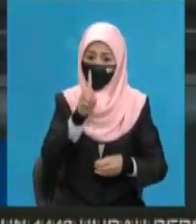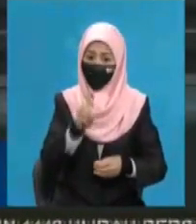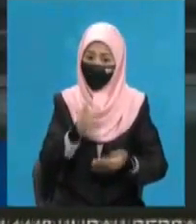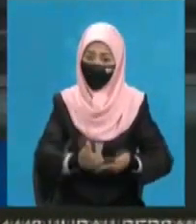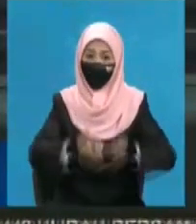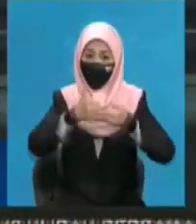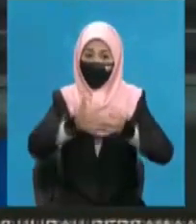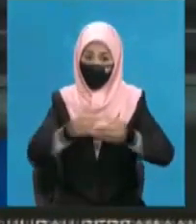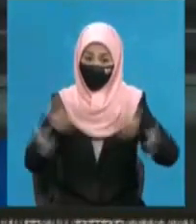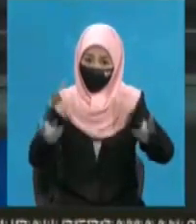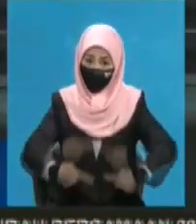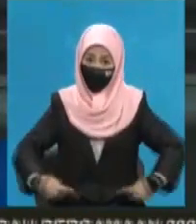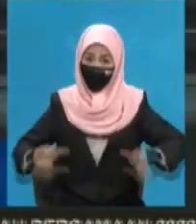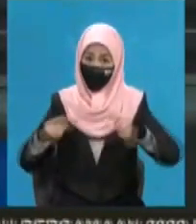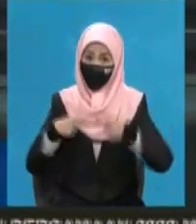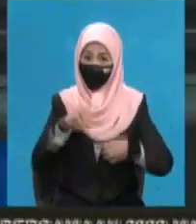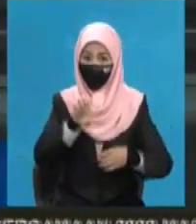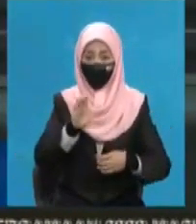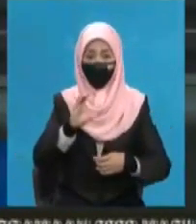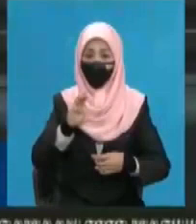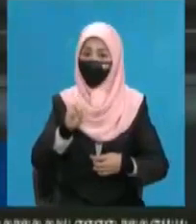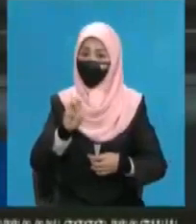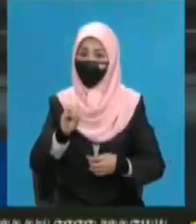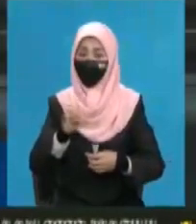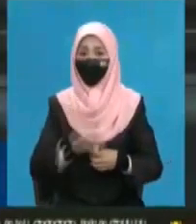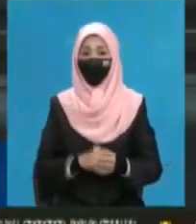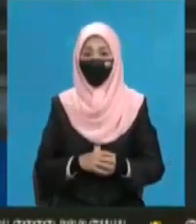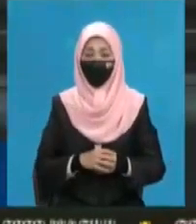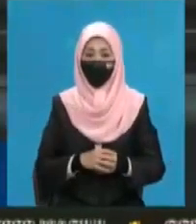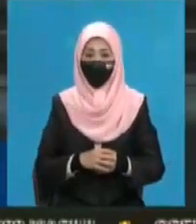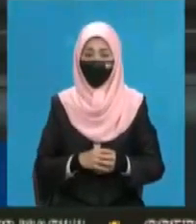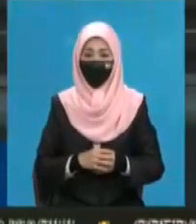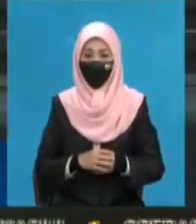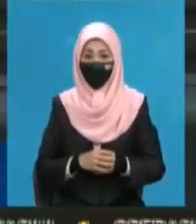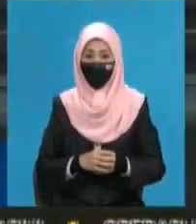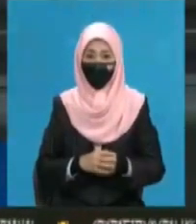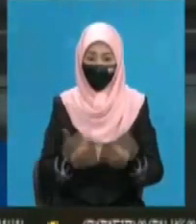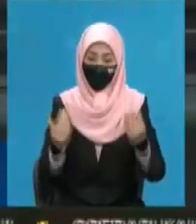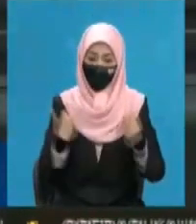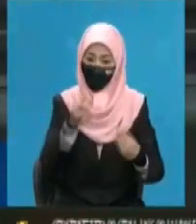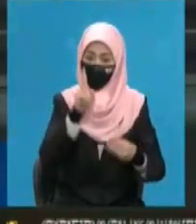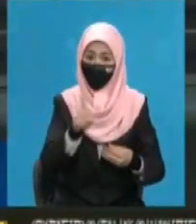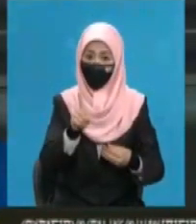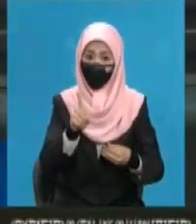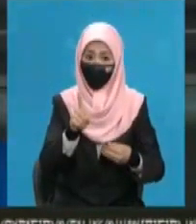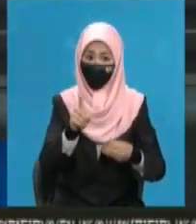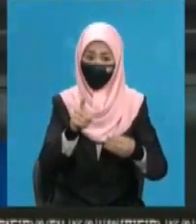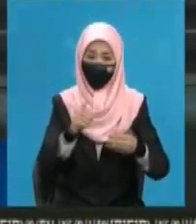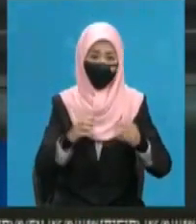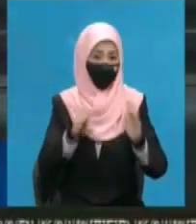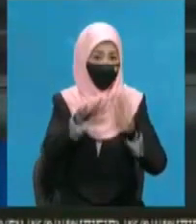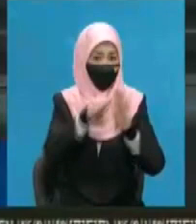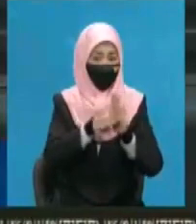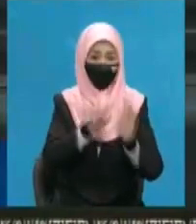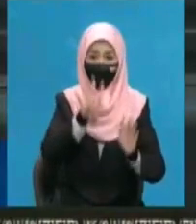cash memerlukan bantuan mesin tambahan halal mesin ataupun hakmu sementara itu satu questline dikategorikan dalam